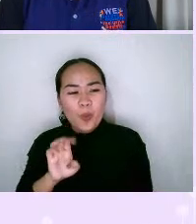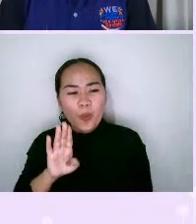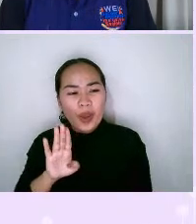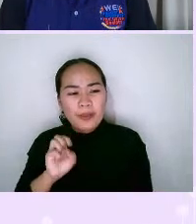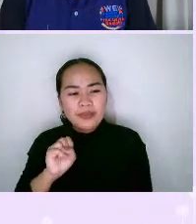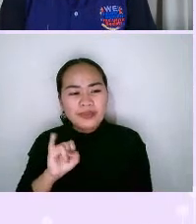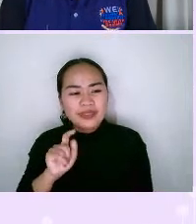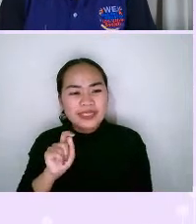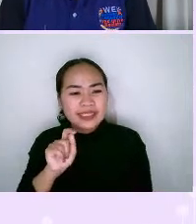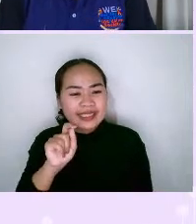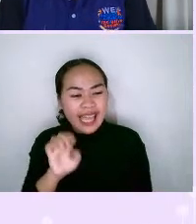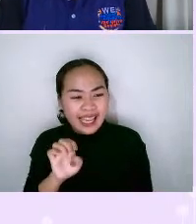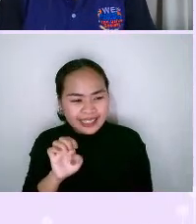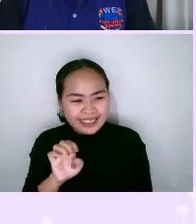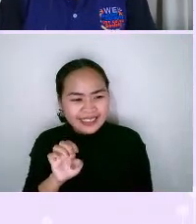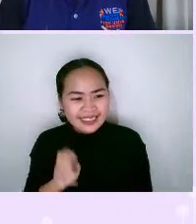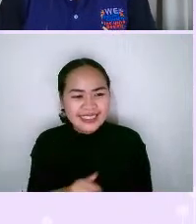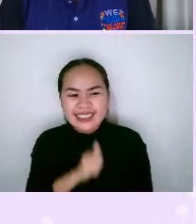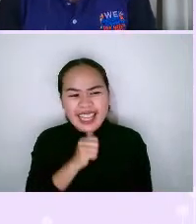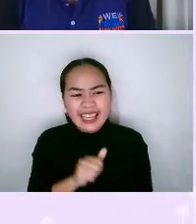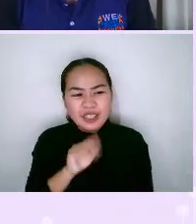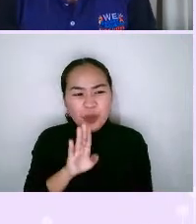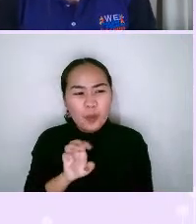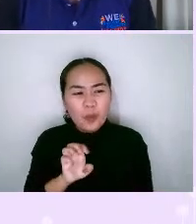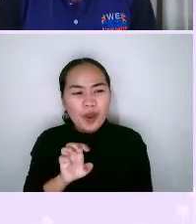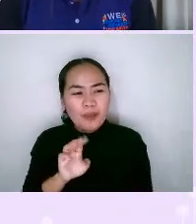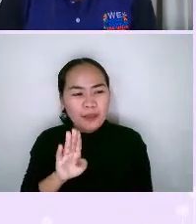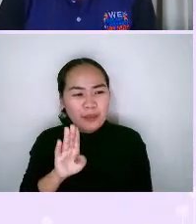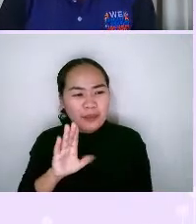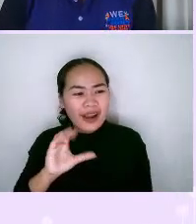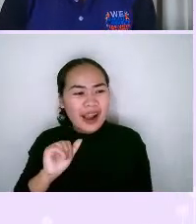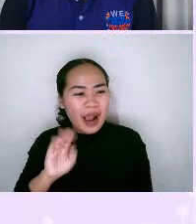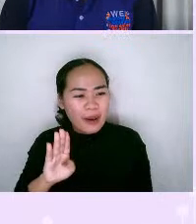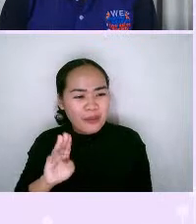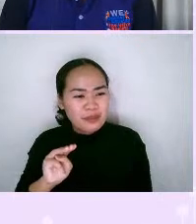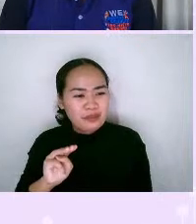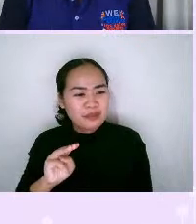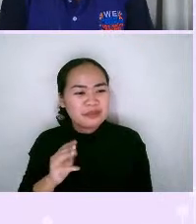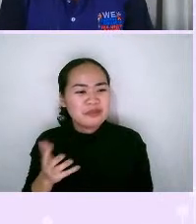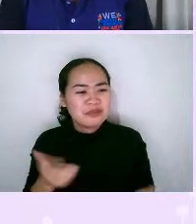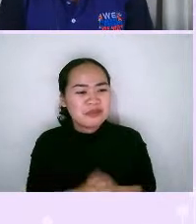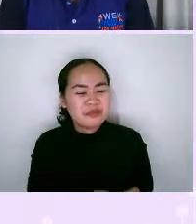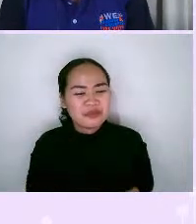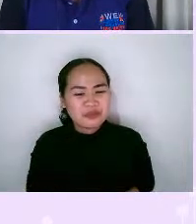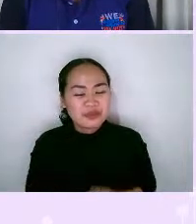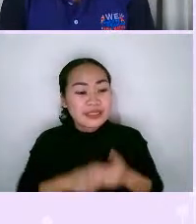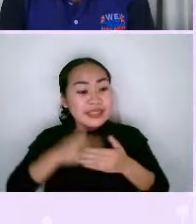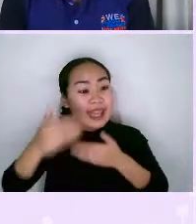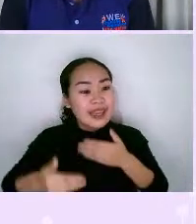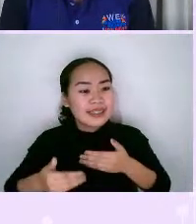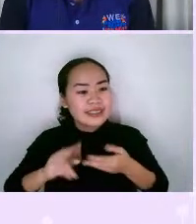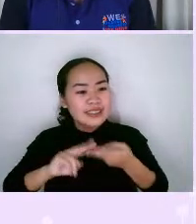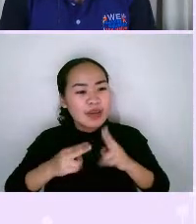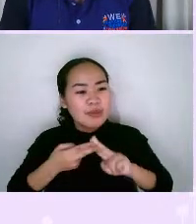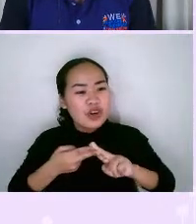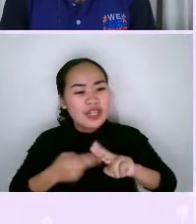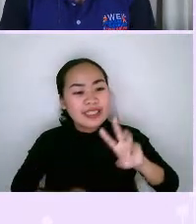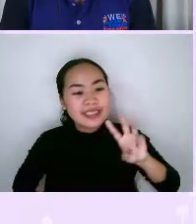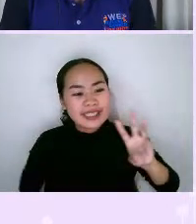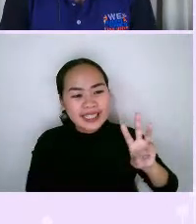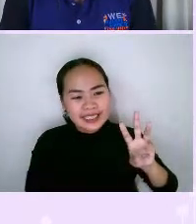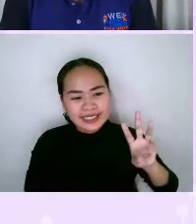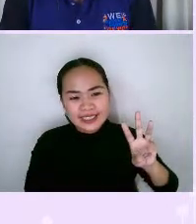website. Ayan po. Hindi po siya webcam. Website po siya. Next po ay I cracked the code challenge number